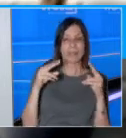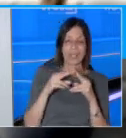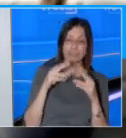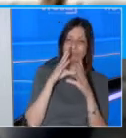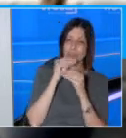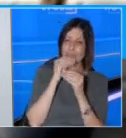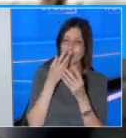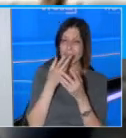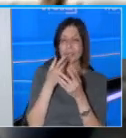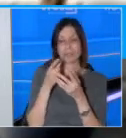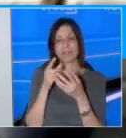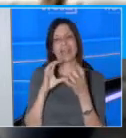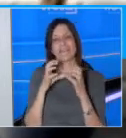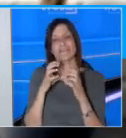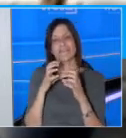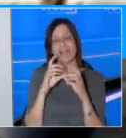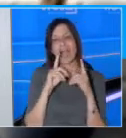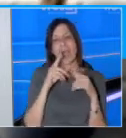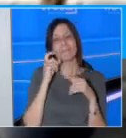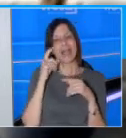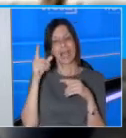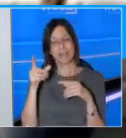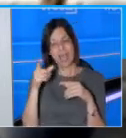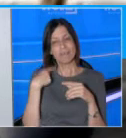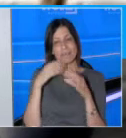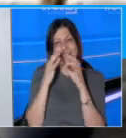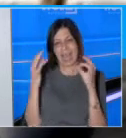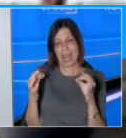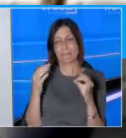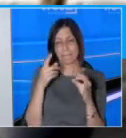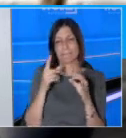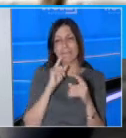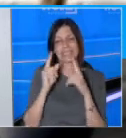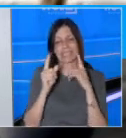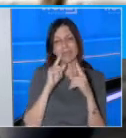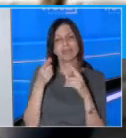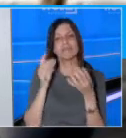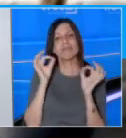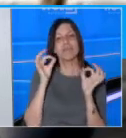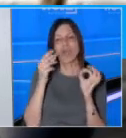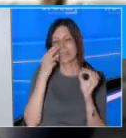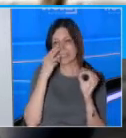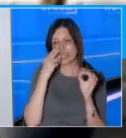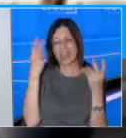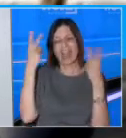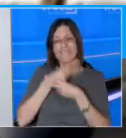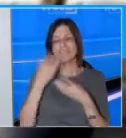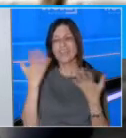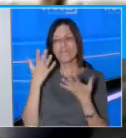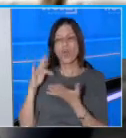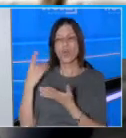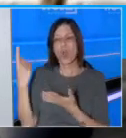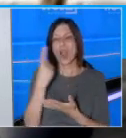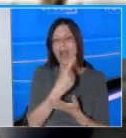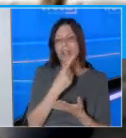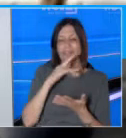שלהם בכפר המכבייה, ומשם הם מתחילים לנהל את המשא ומתן. זה בעיקר ניסיון להבין איפה כל אחד עומד, כי הרי